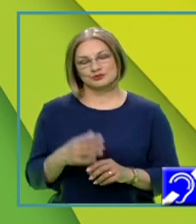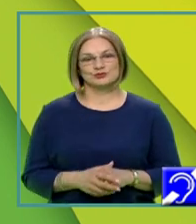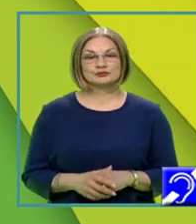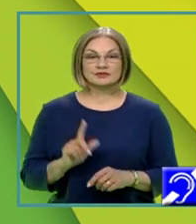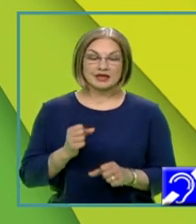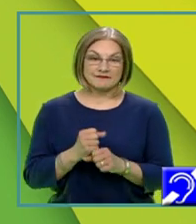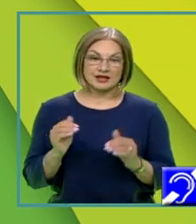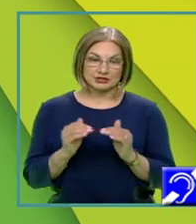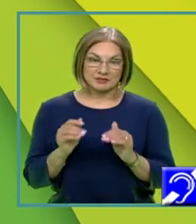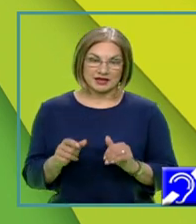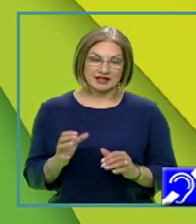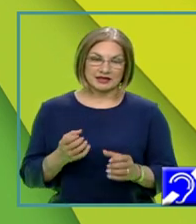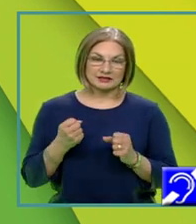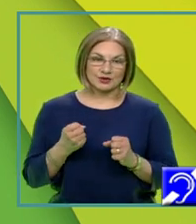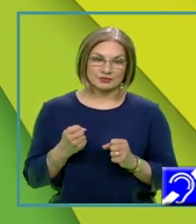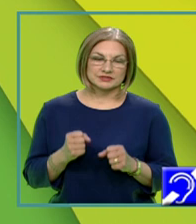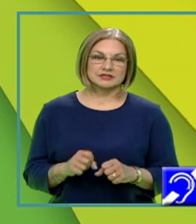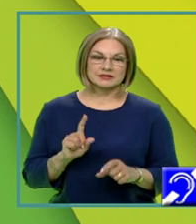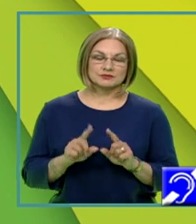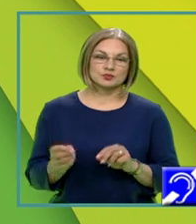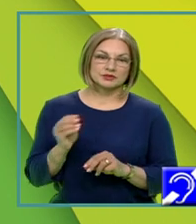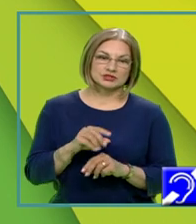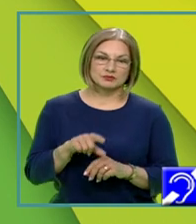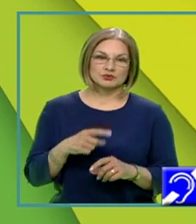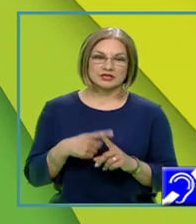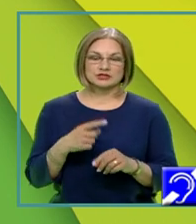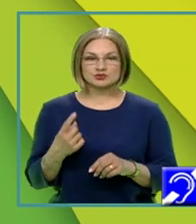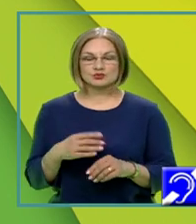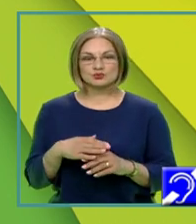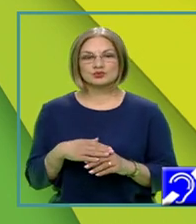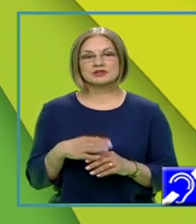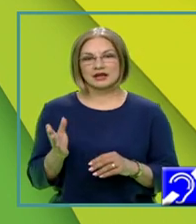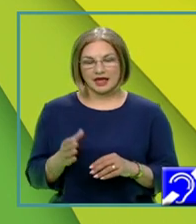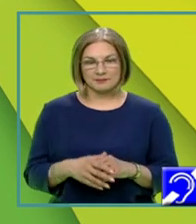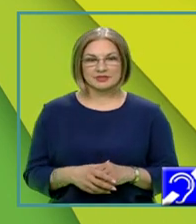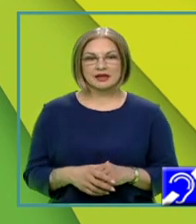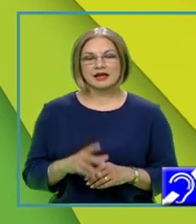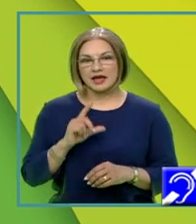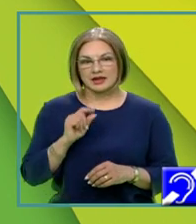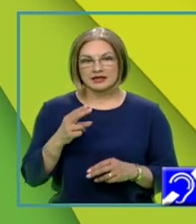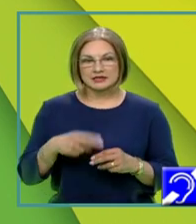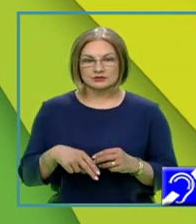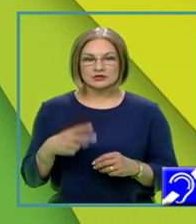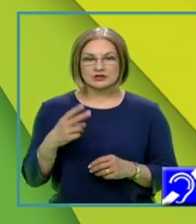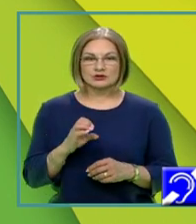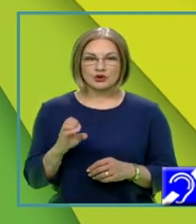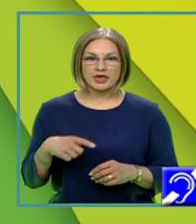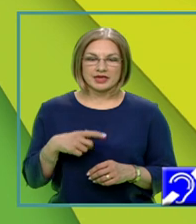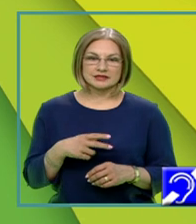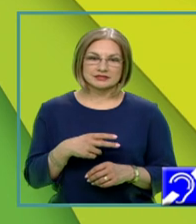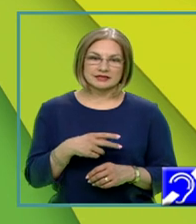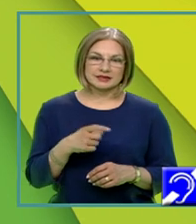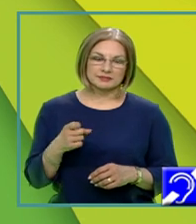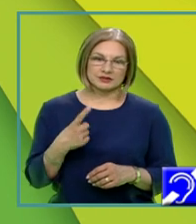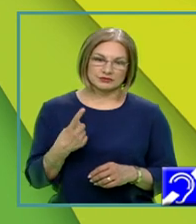cu X obținem după ce vom muta x și unul în partea dreapta Egalității rezultă că 2 e f este egal